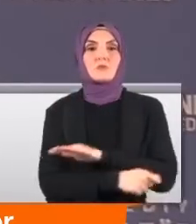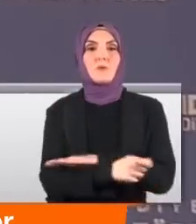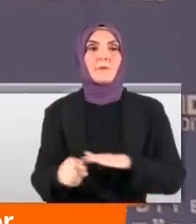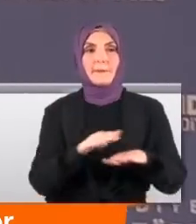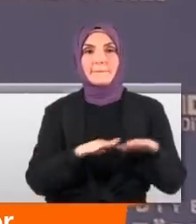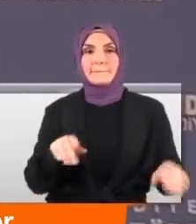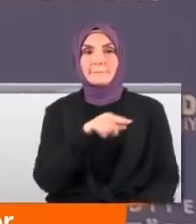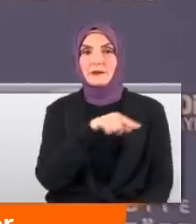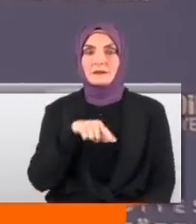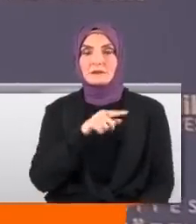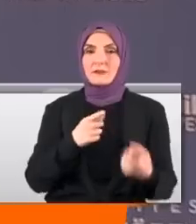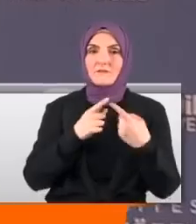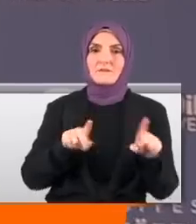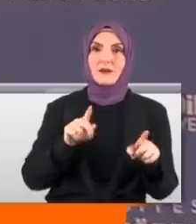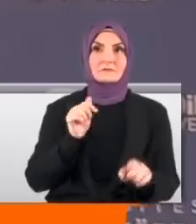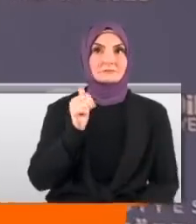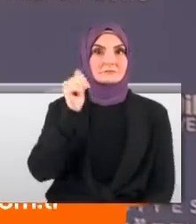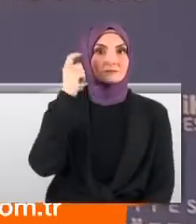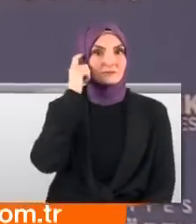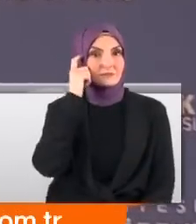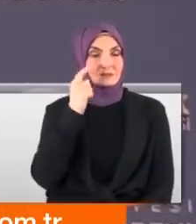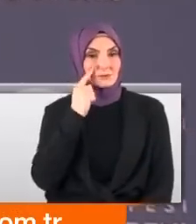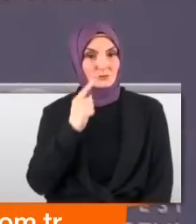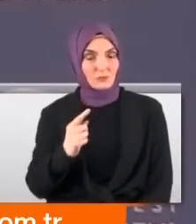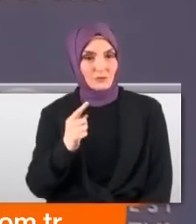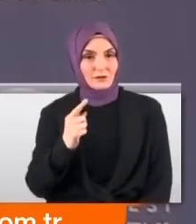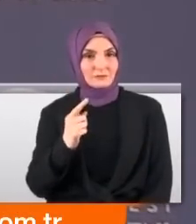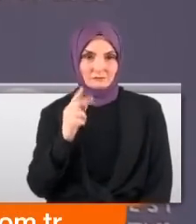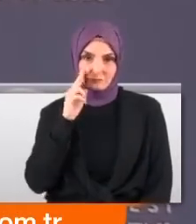gündem farkını sizler de görüyorsunuz.